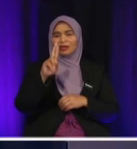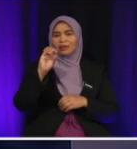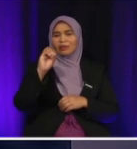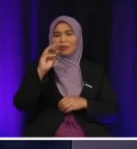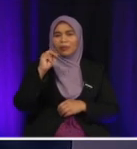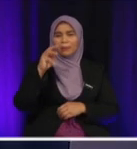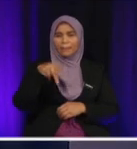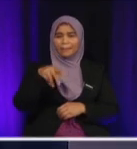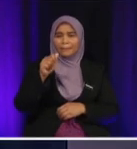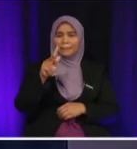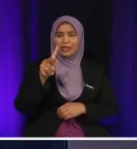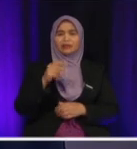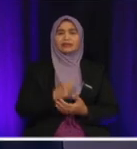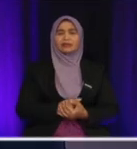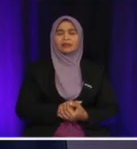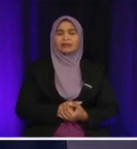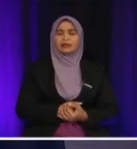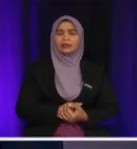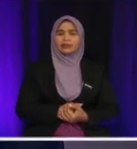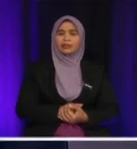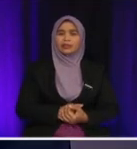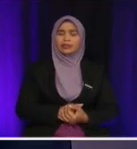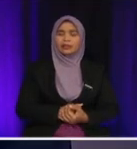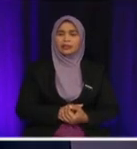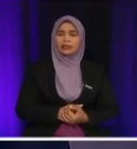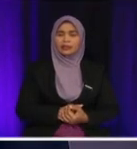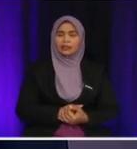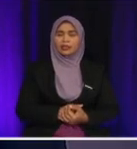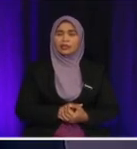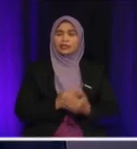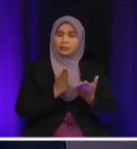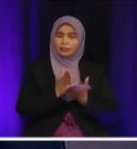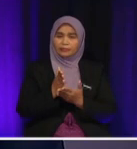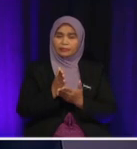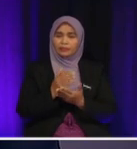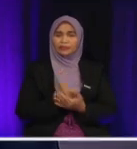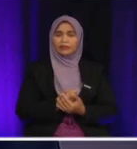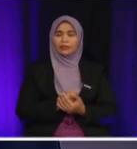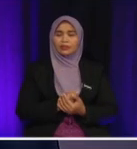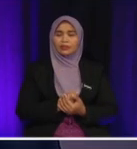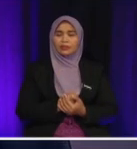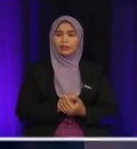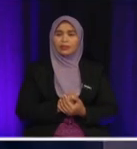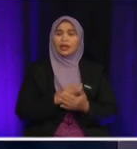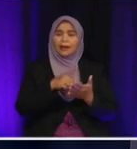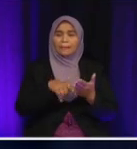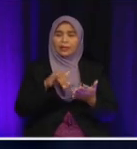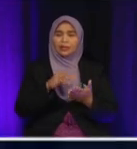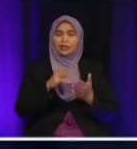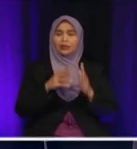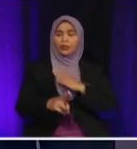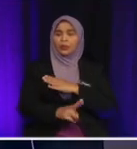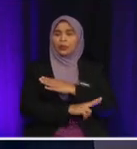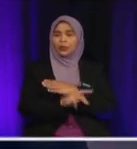kan? Pergi ambil barang barang orang lain, kan? Itu bukan masuk, ya. Okey, seterusnya, ya. Kita akan tengok pula apa